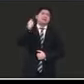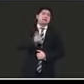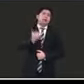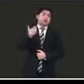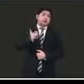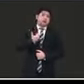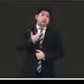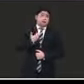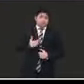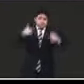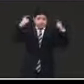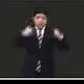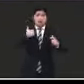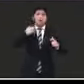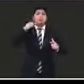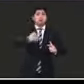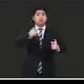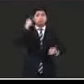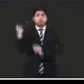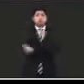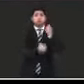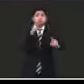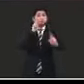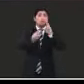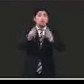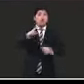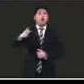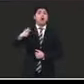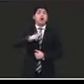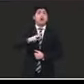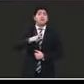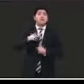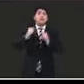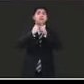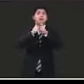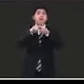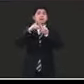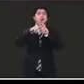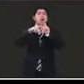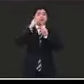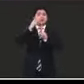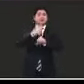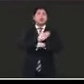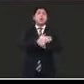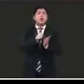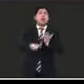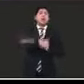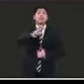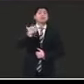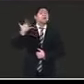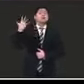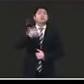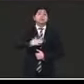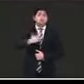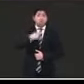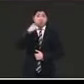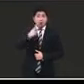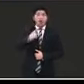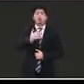bizzat yerinde yürüttüğümüz çalışmalarla Alevi Bektaşi Vatandaşlarımızın tüm taleplerini